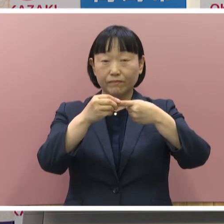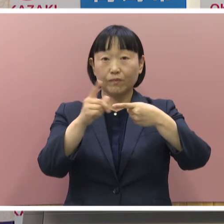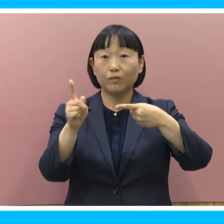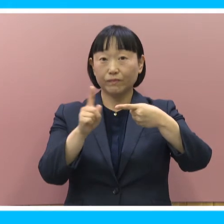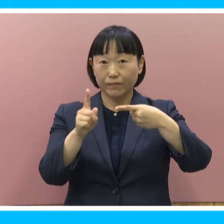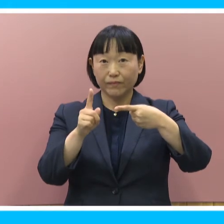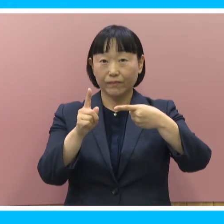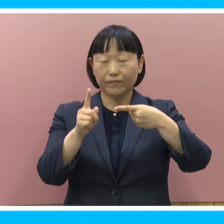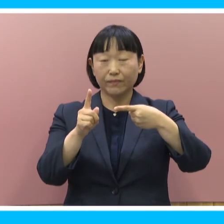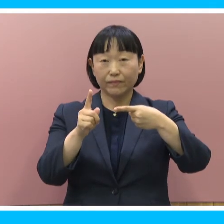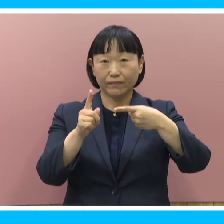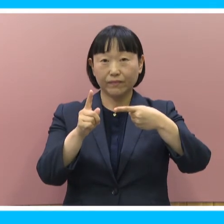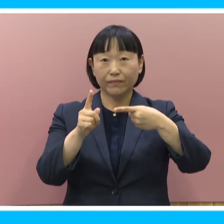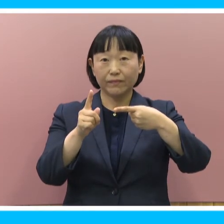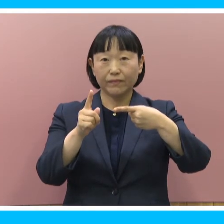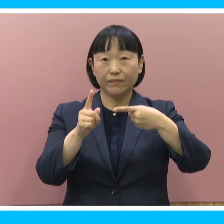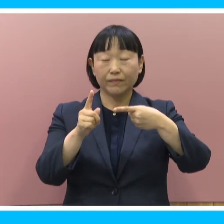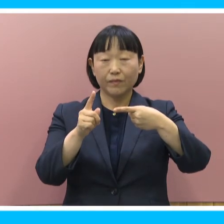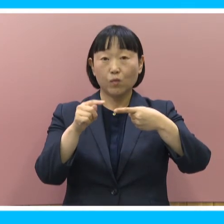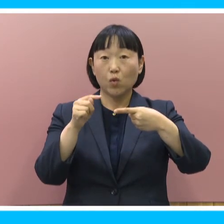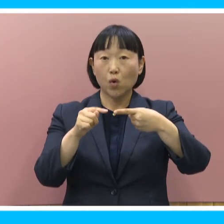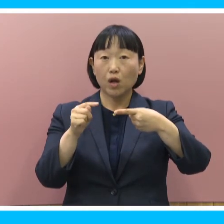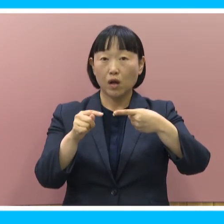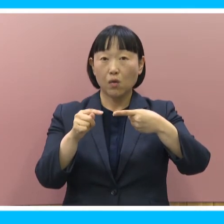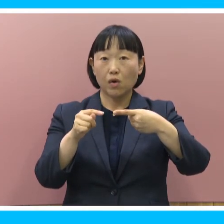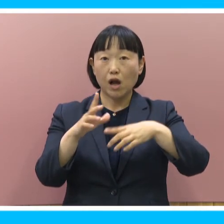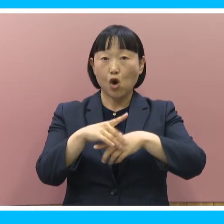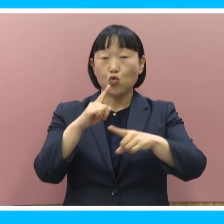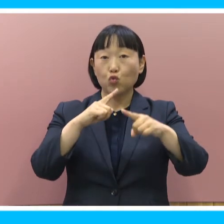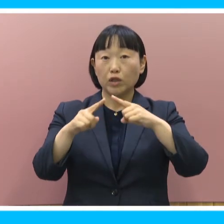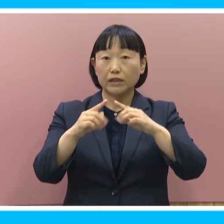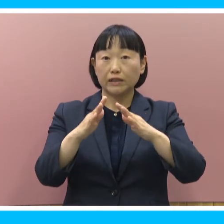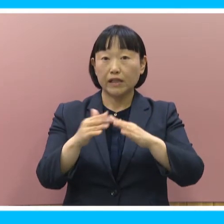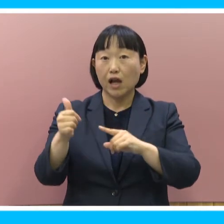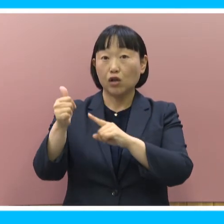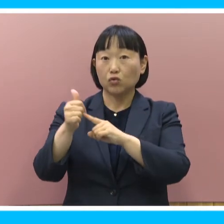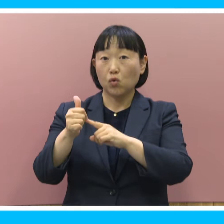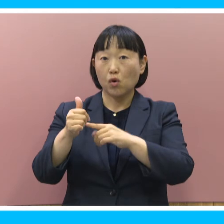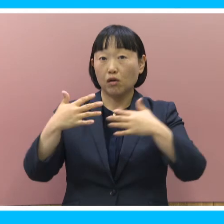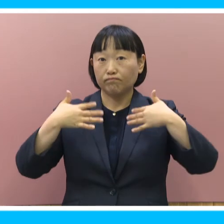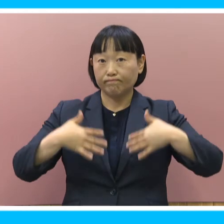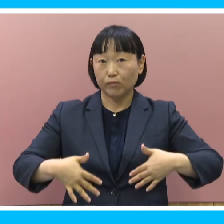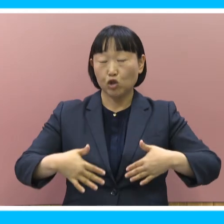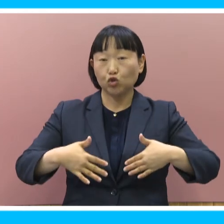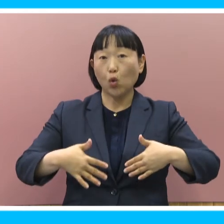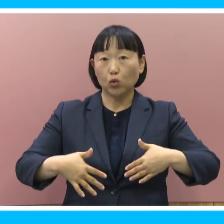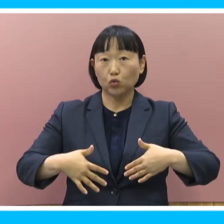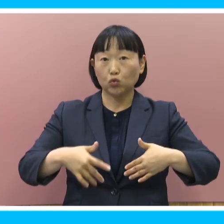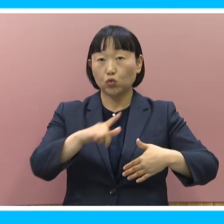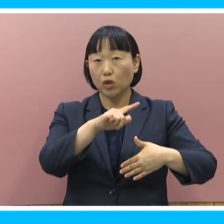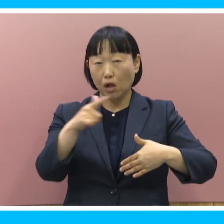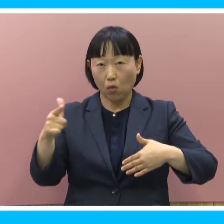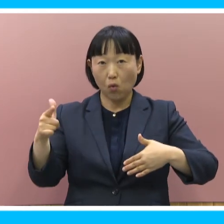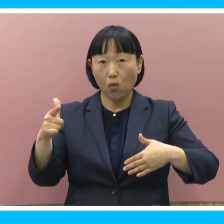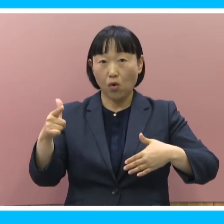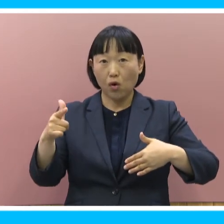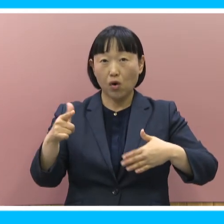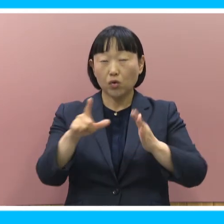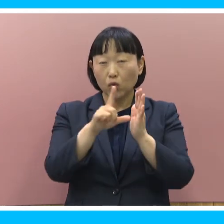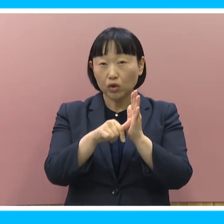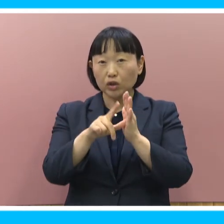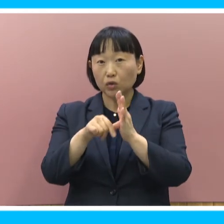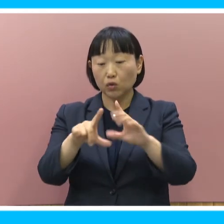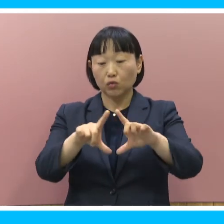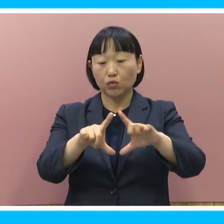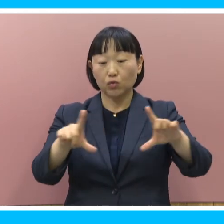we go 岡崎です。初陣の徳川家康公が着用した具足をはじめとする年代ご